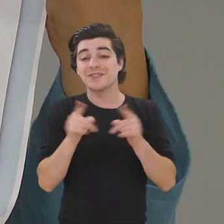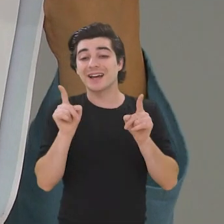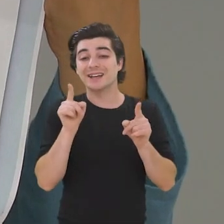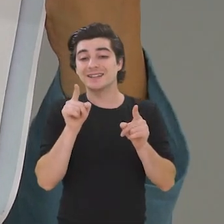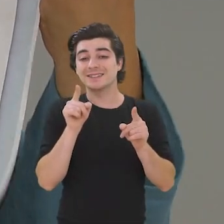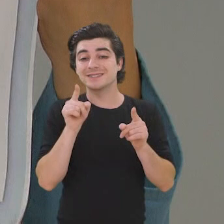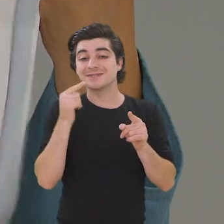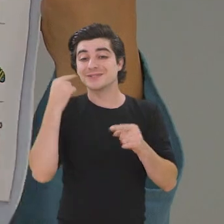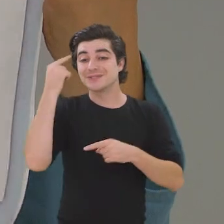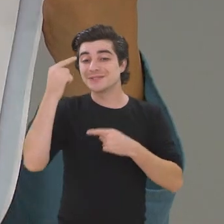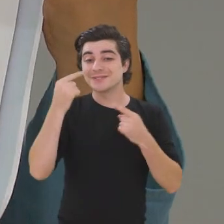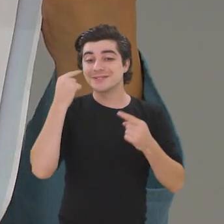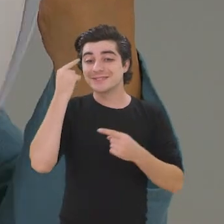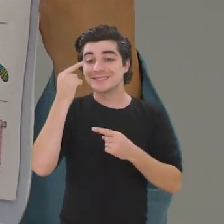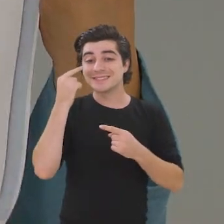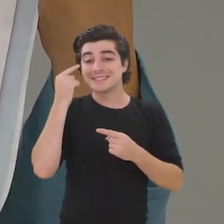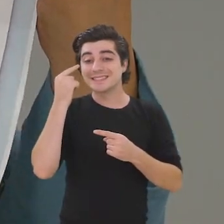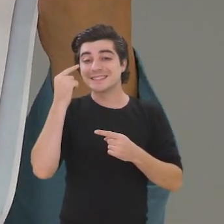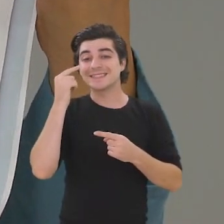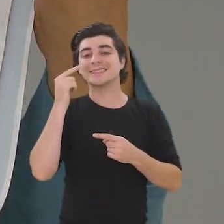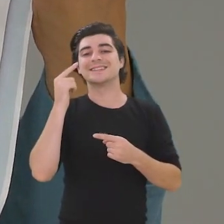ki biraz düşünelim.